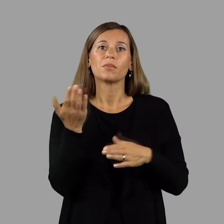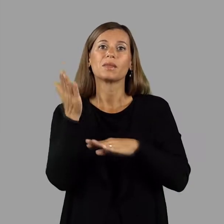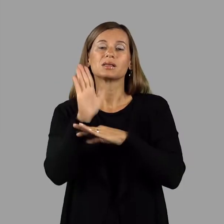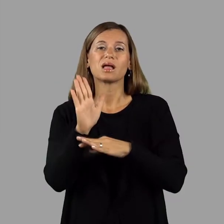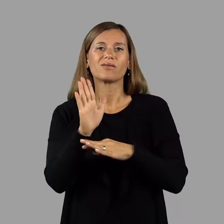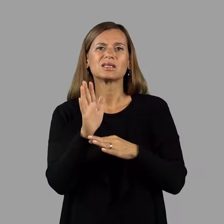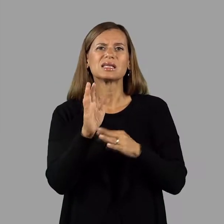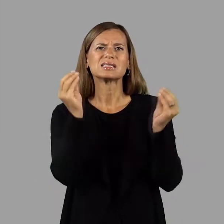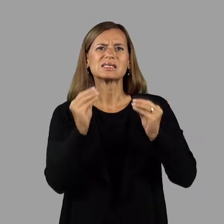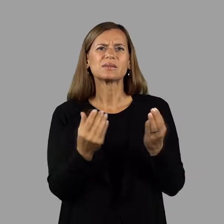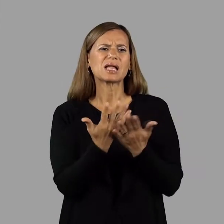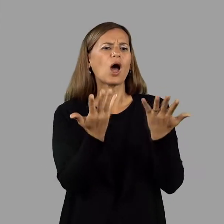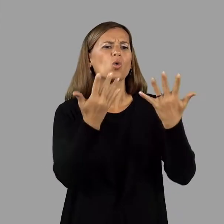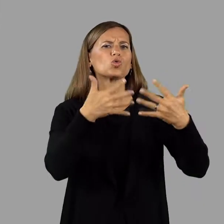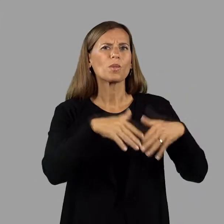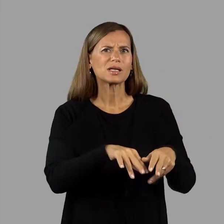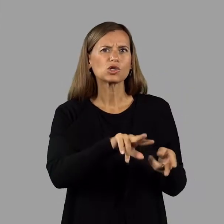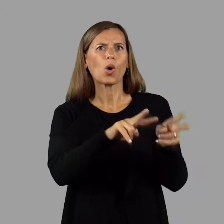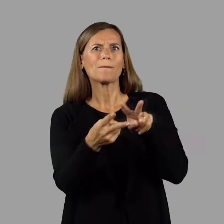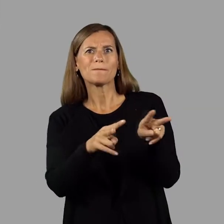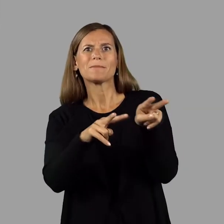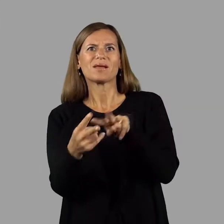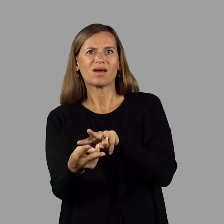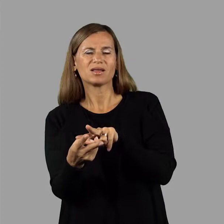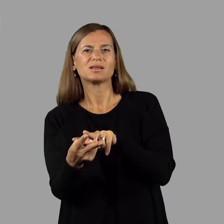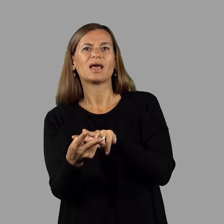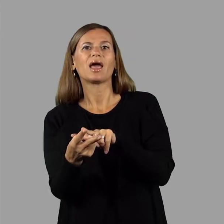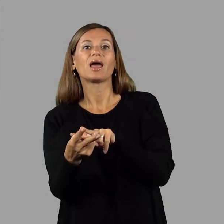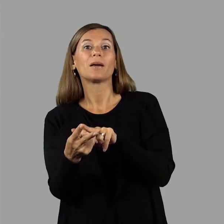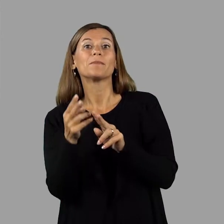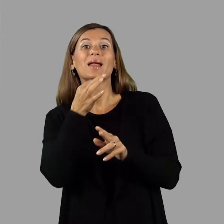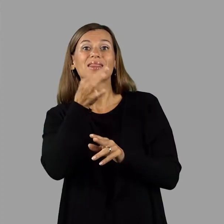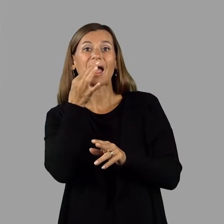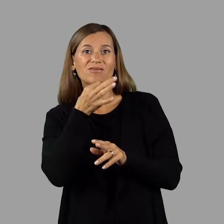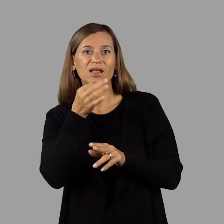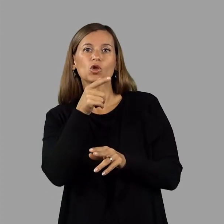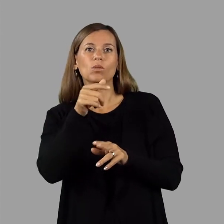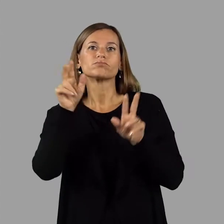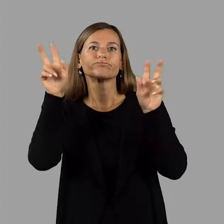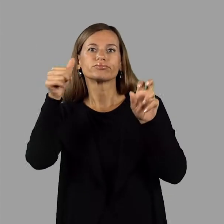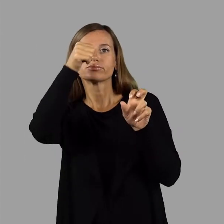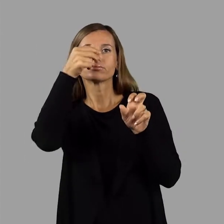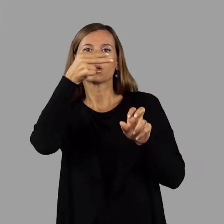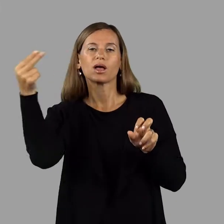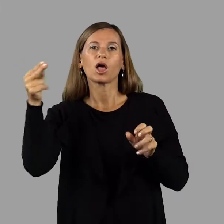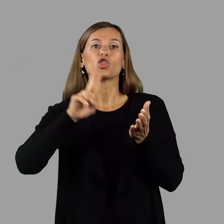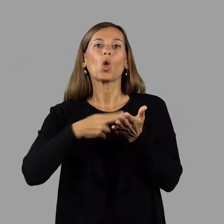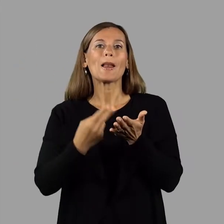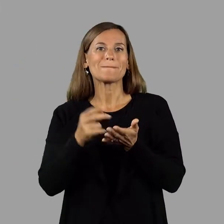sistem za avtomatsko prevajanje predavanj, ki smo ga poimenovali Tolmač. Ta sistem